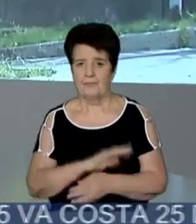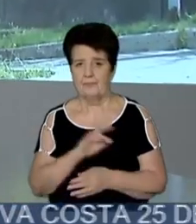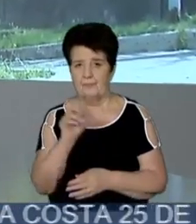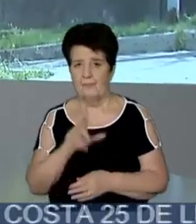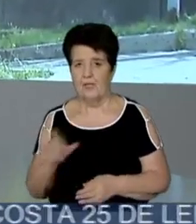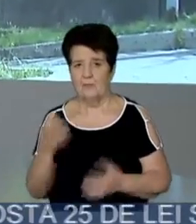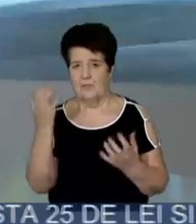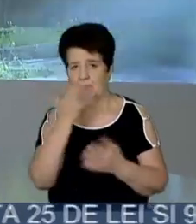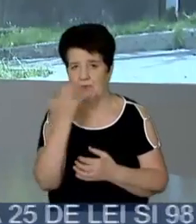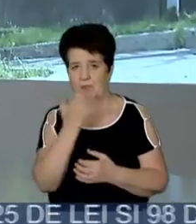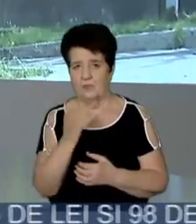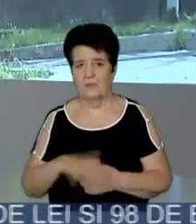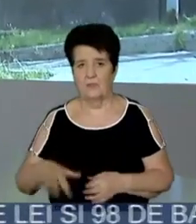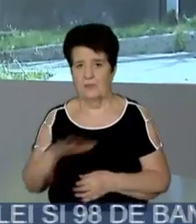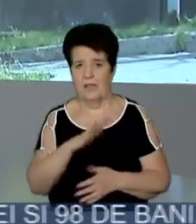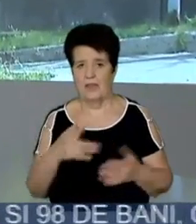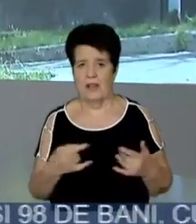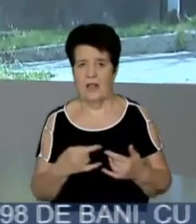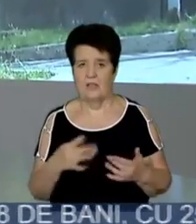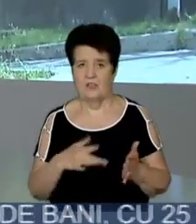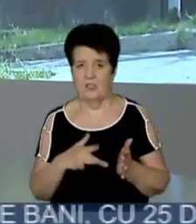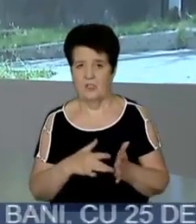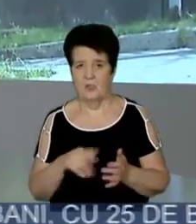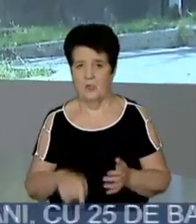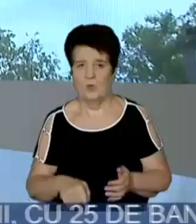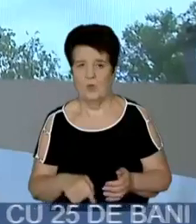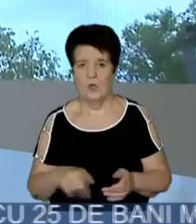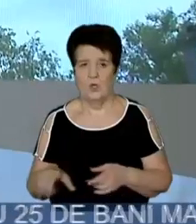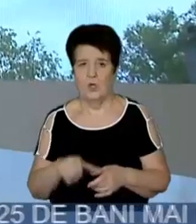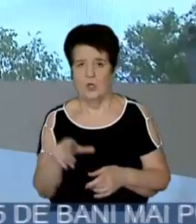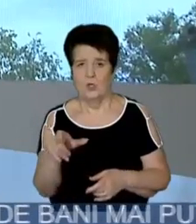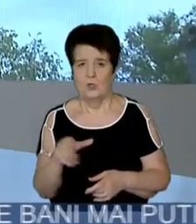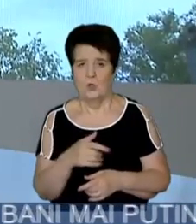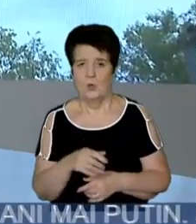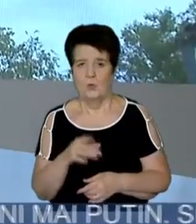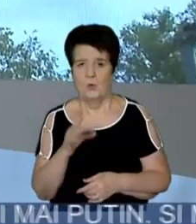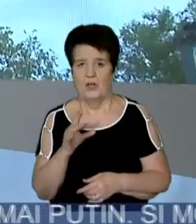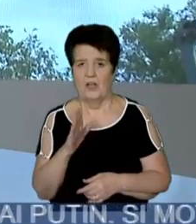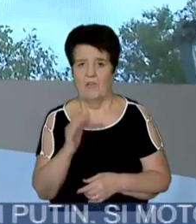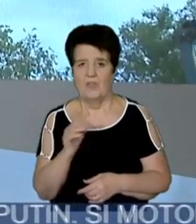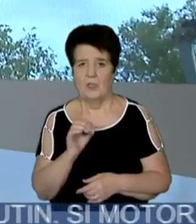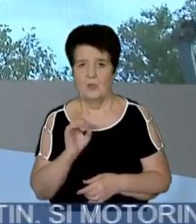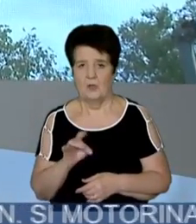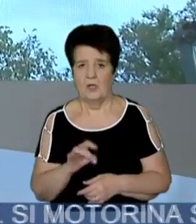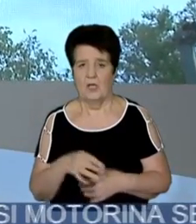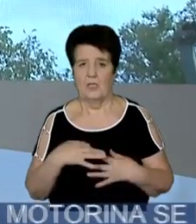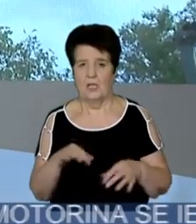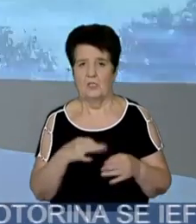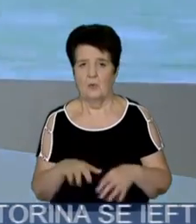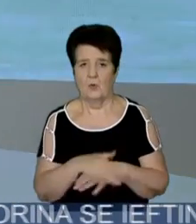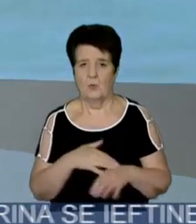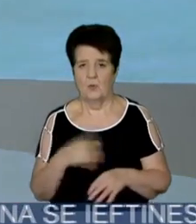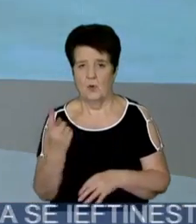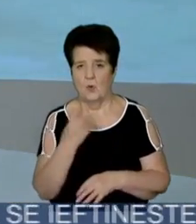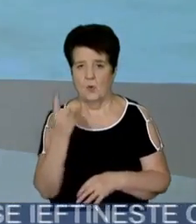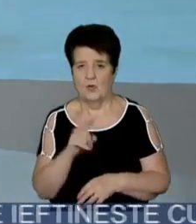Persoanele nevăzătoare din cartierul Telecentru, care locuiesc pe strada Drumul Viilor, riscă să rămână fără transport public. Asta după ce